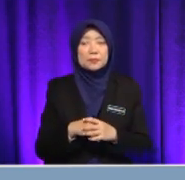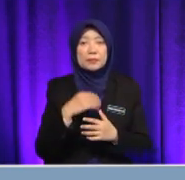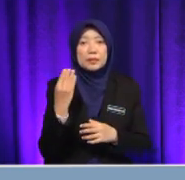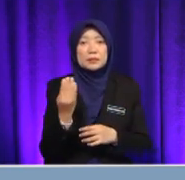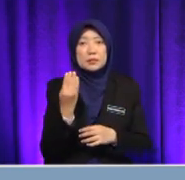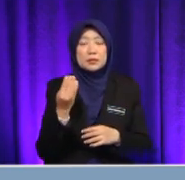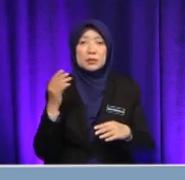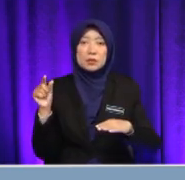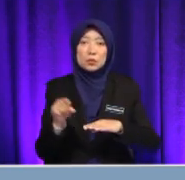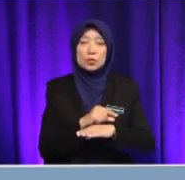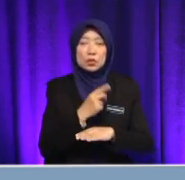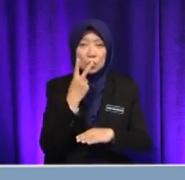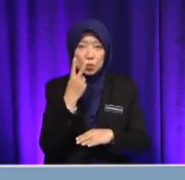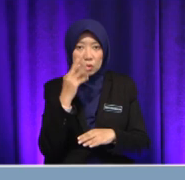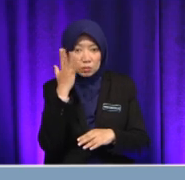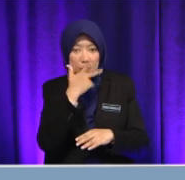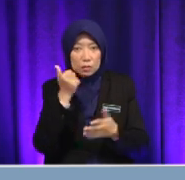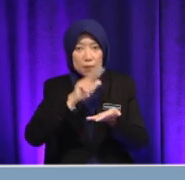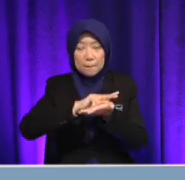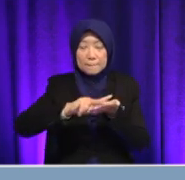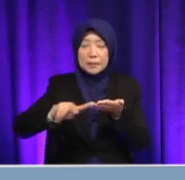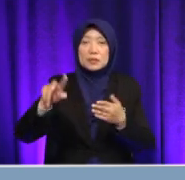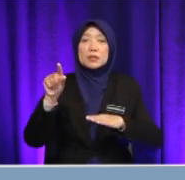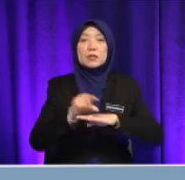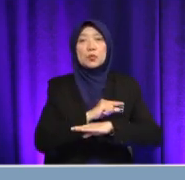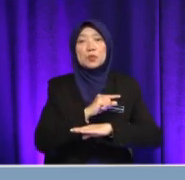potongan lebih cantik kita menggunakan mesin